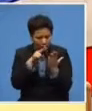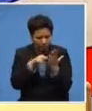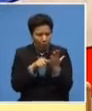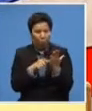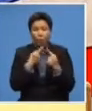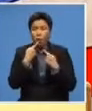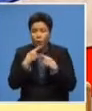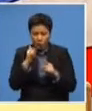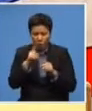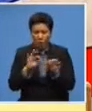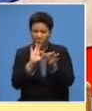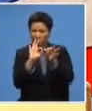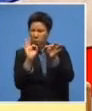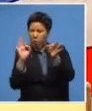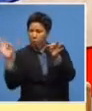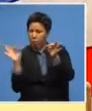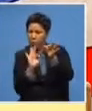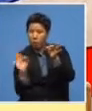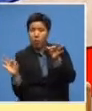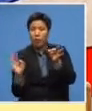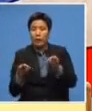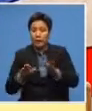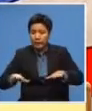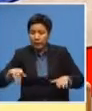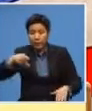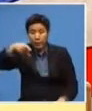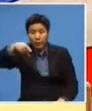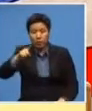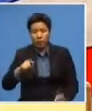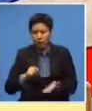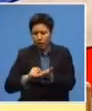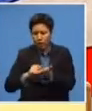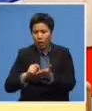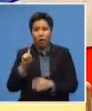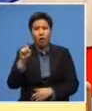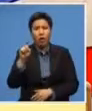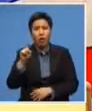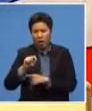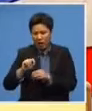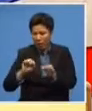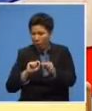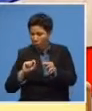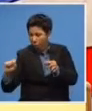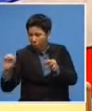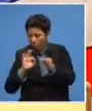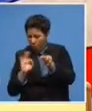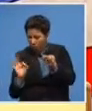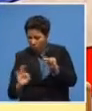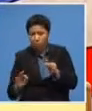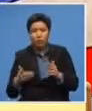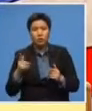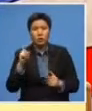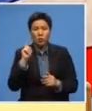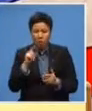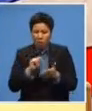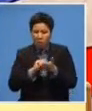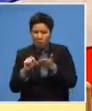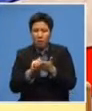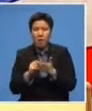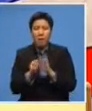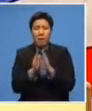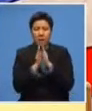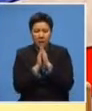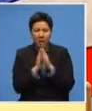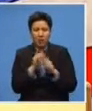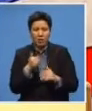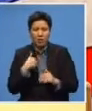ขียนคำตอบยาวๆเด็กป.1 ผมว่ายังเขียนหนังสือไม่เก่งเลยนะต้องเขียนคำยาวๆผมว่าลำบากต้องบูชาพระรัต